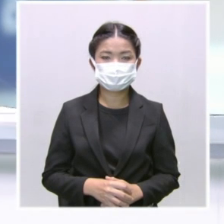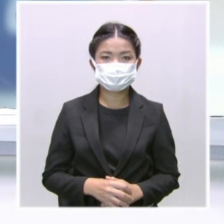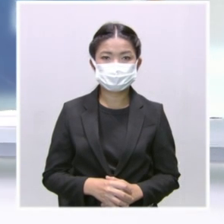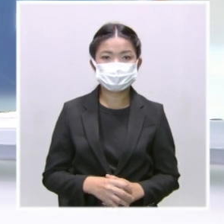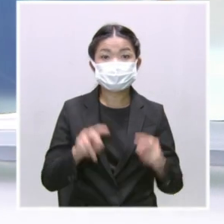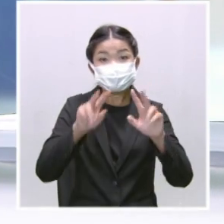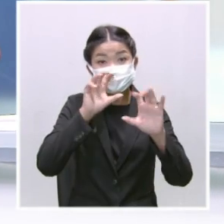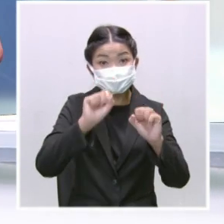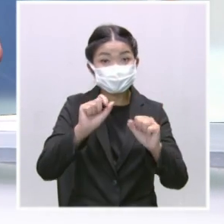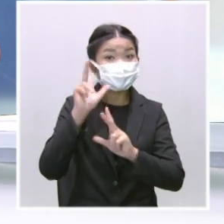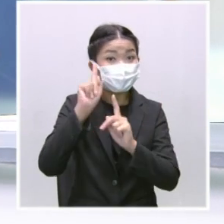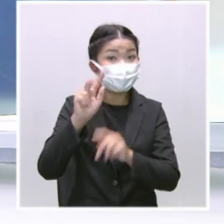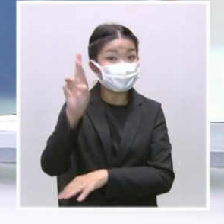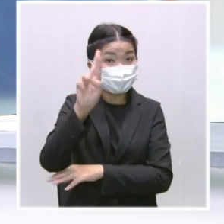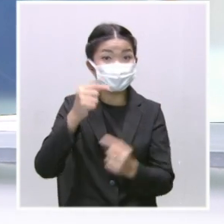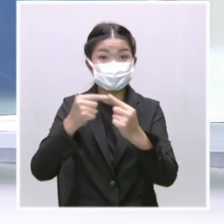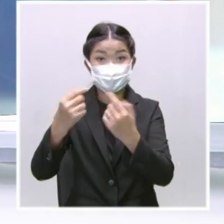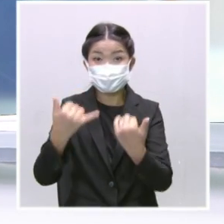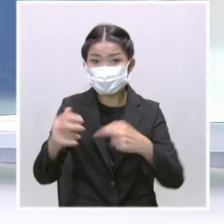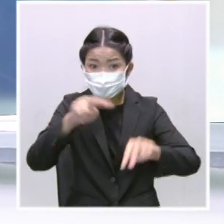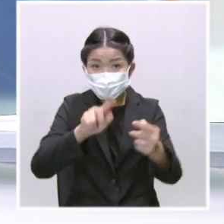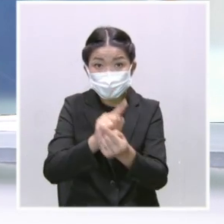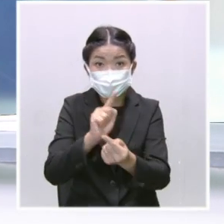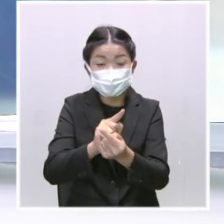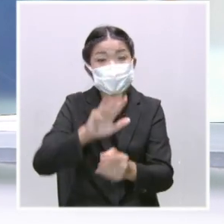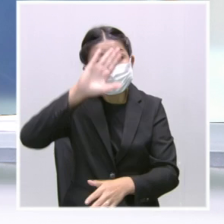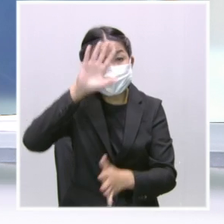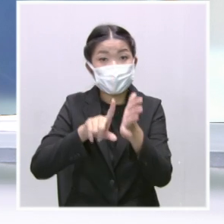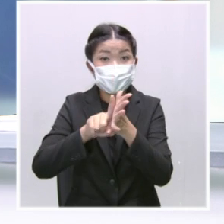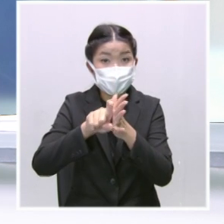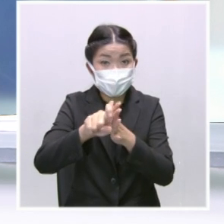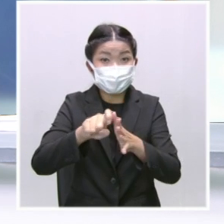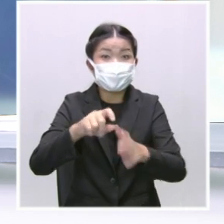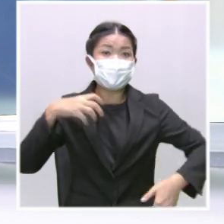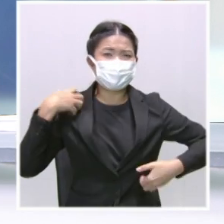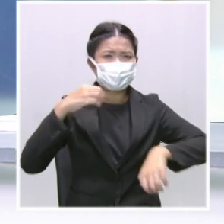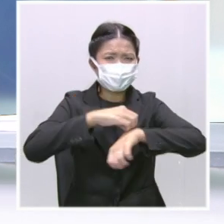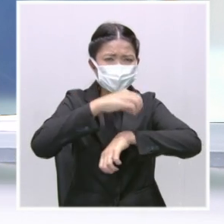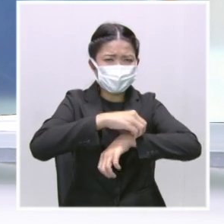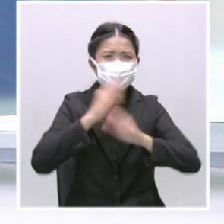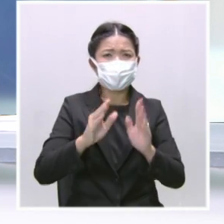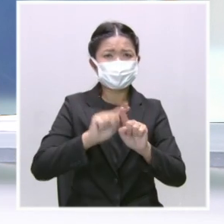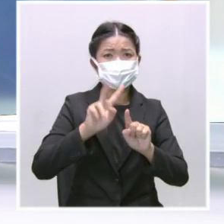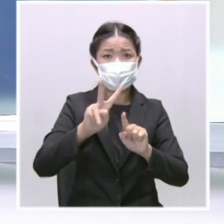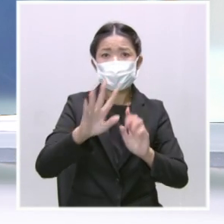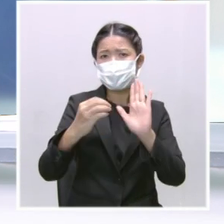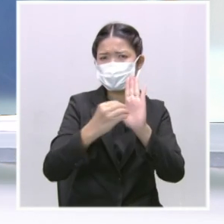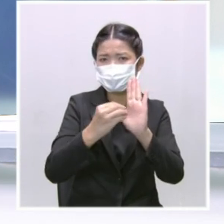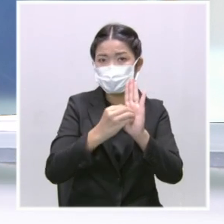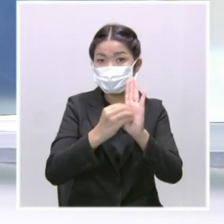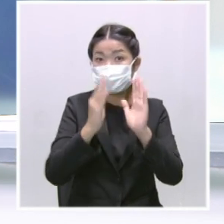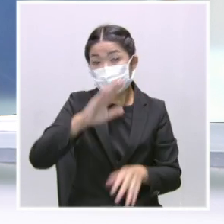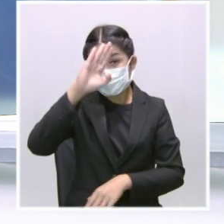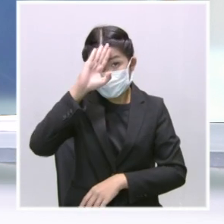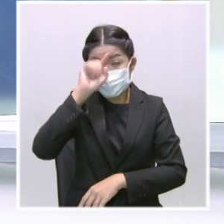กลับมาอยู่ด้วยกันต่อในทีน N News ข่าวเที่ยงค่ะการพบผู้ติดเชื้อฝีดาดลิงรายที่2ในประเทศไทยในพื้นที่กรุงเทพมหานครผู้ป่